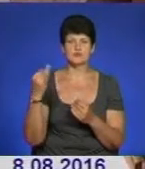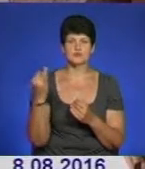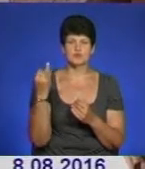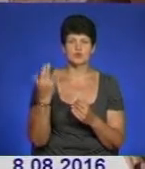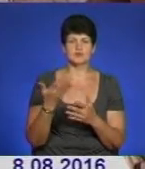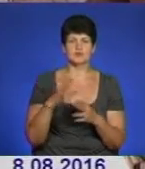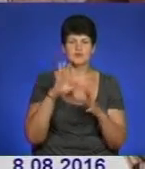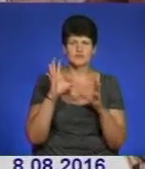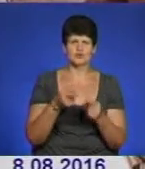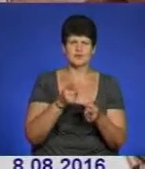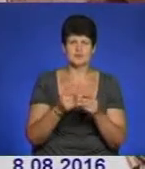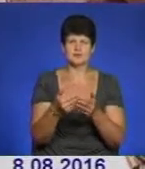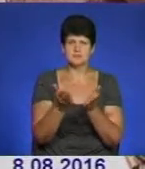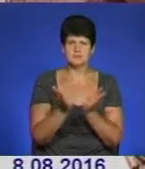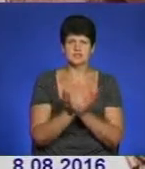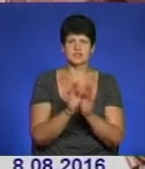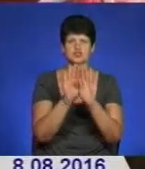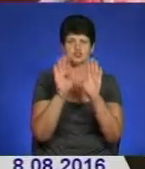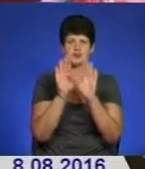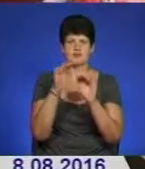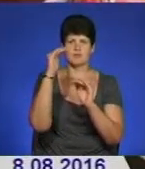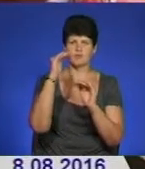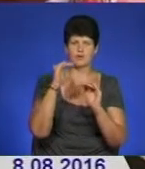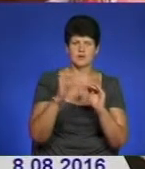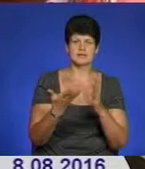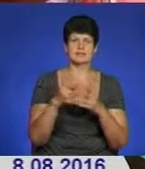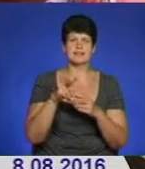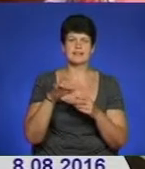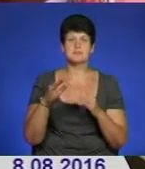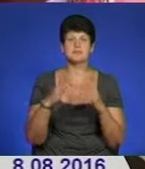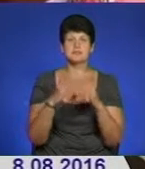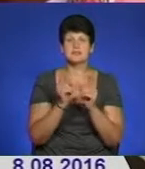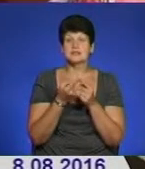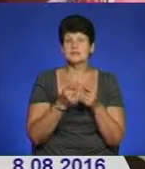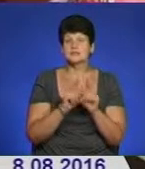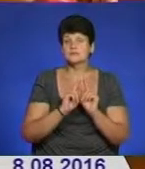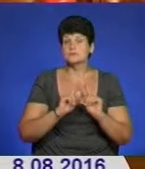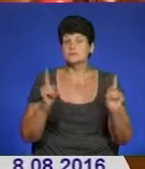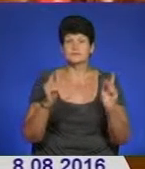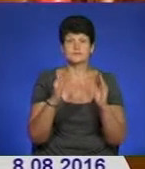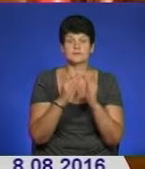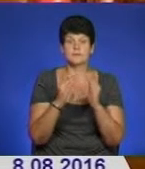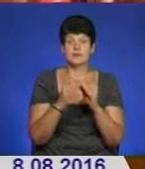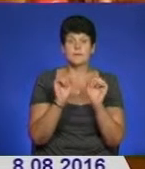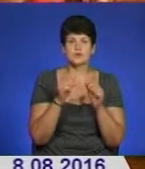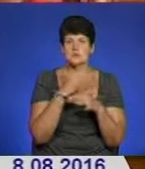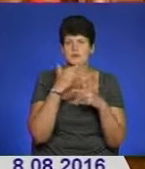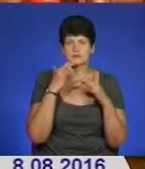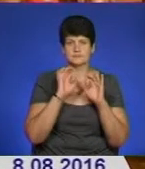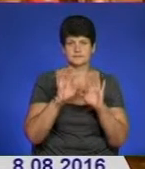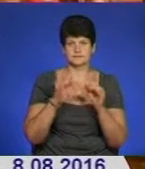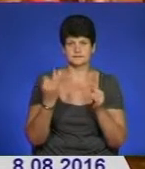справжнє – миски, діжки, шафи, ліжка, полиці. Лемківська хата – це унікальна споруда, про яку можна розповідати багато і